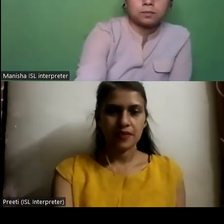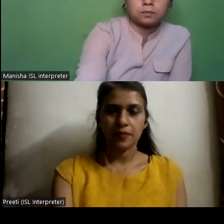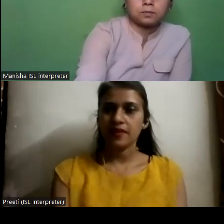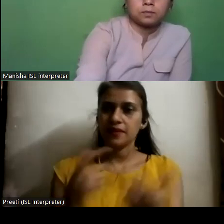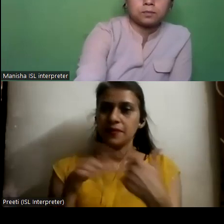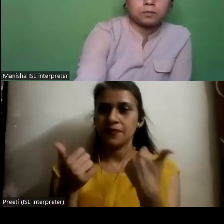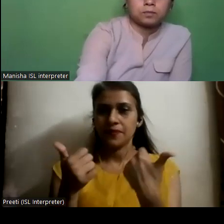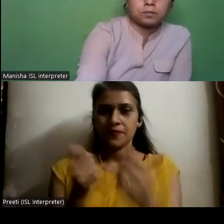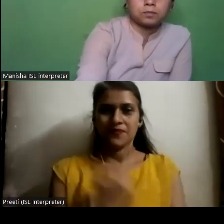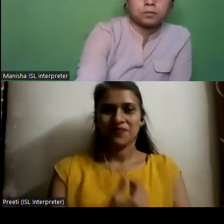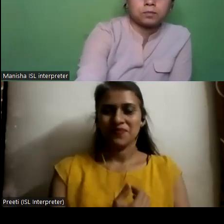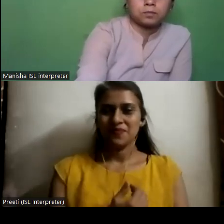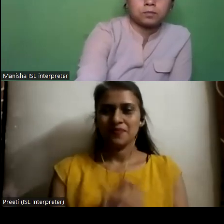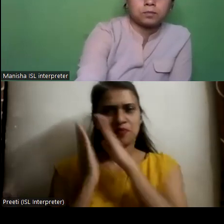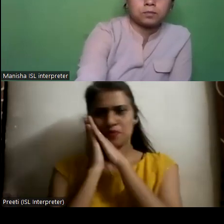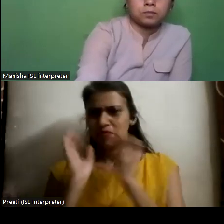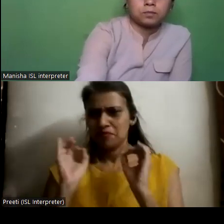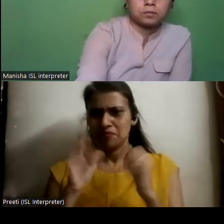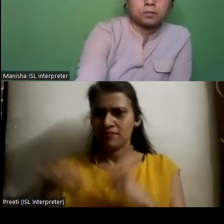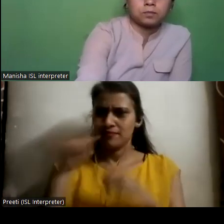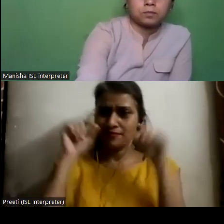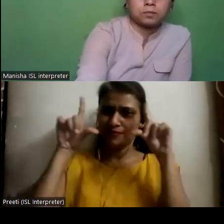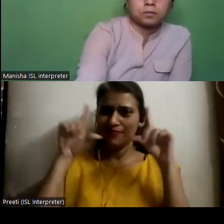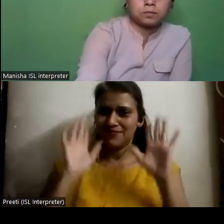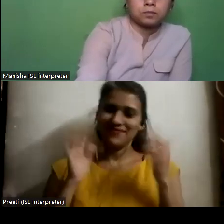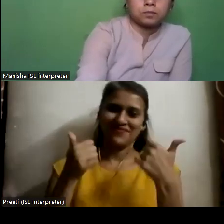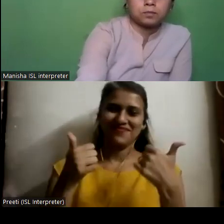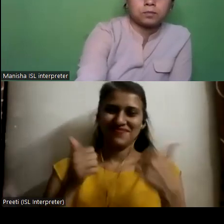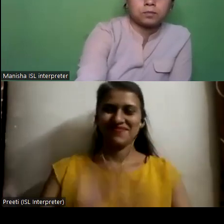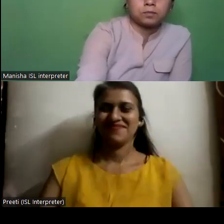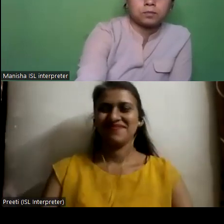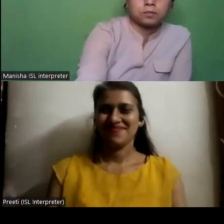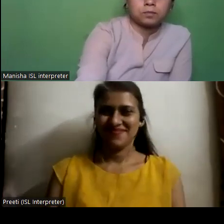Okay, जाग रहे हैं बच्चे. Okay, great.